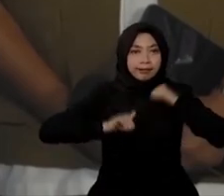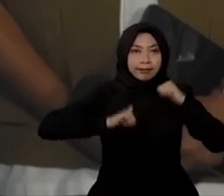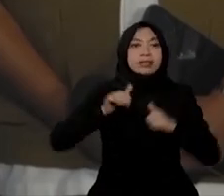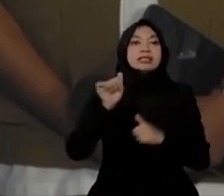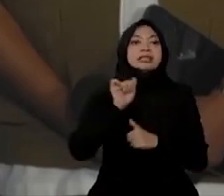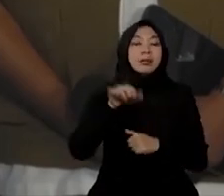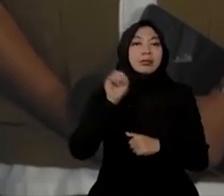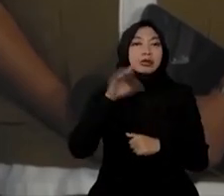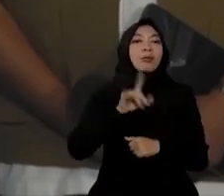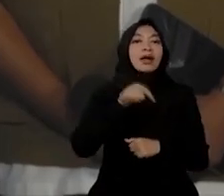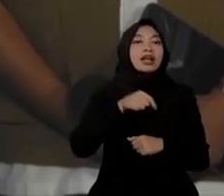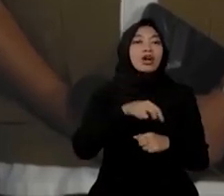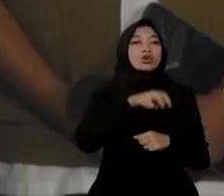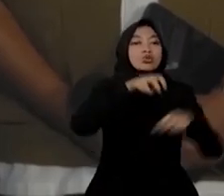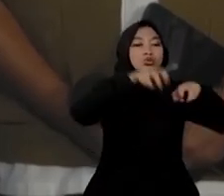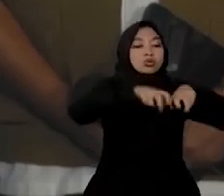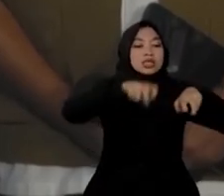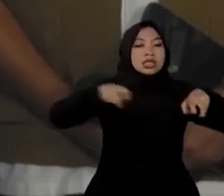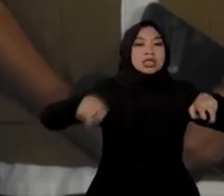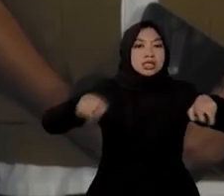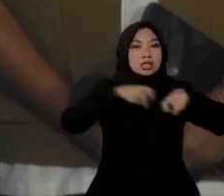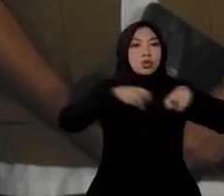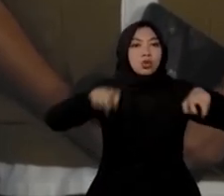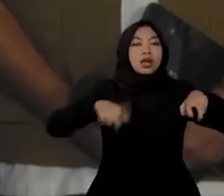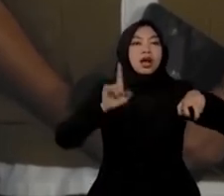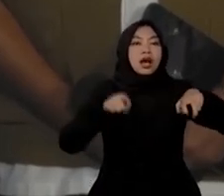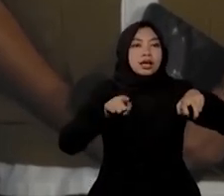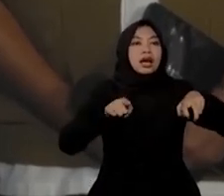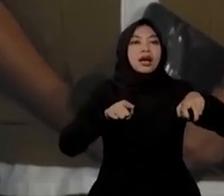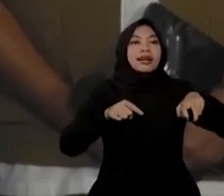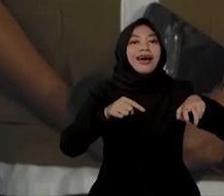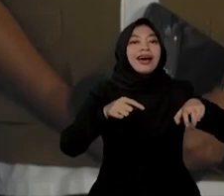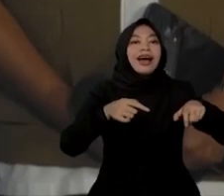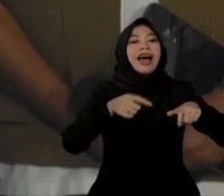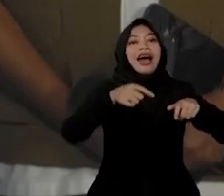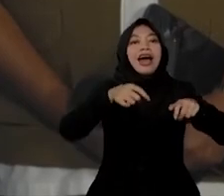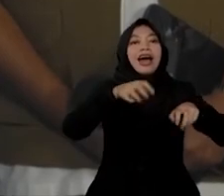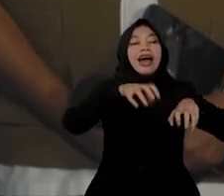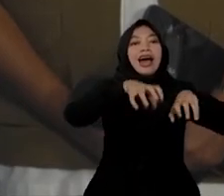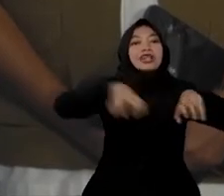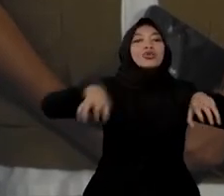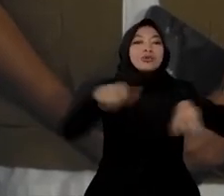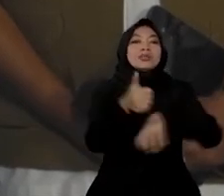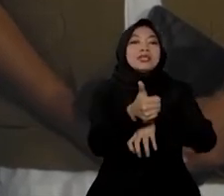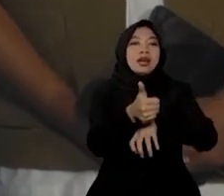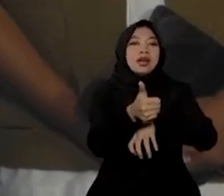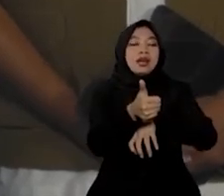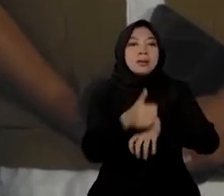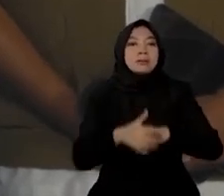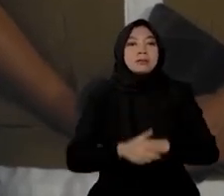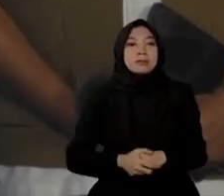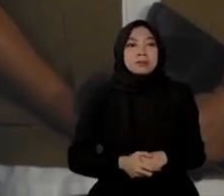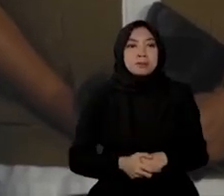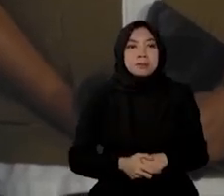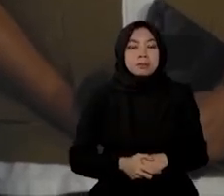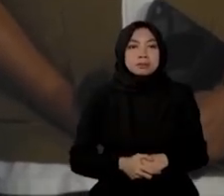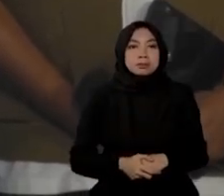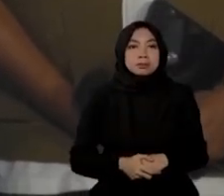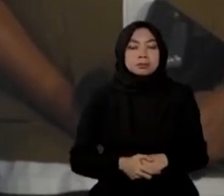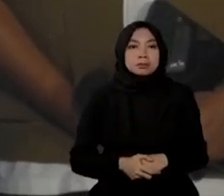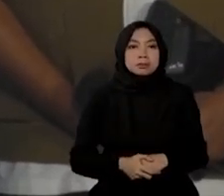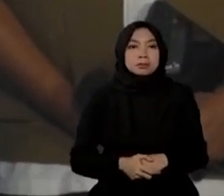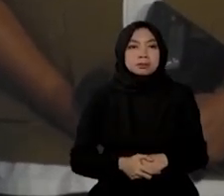di mana ada kursi, di situ bisa dilakukan pengendalian siapa duduk di mana. Jadi